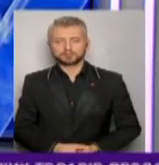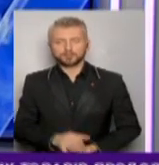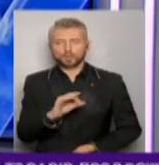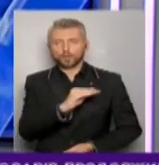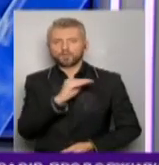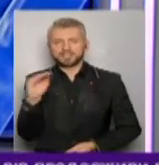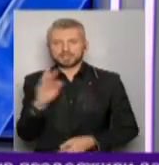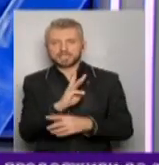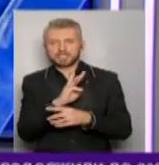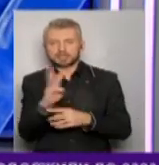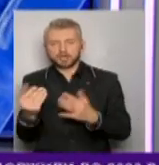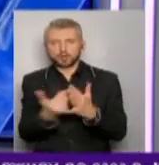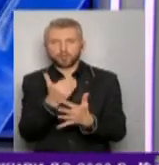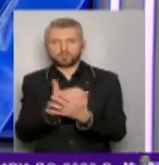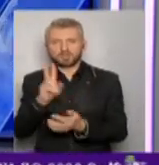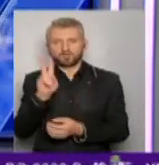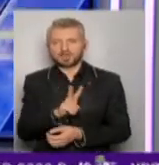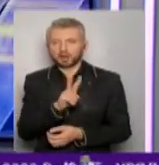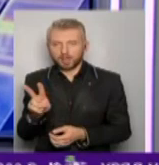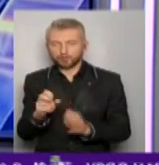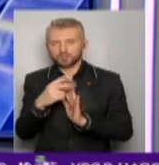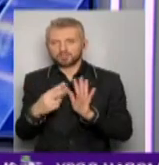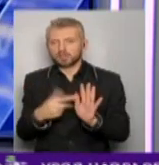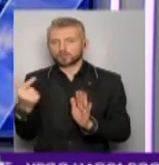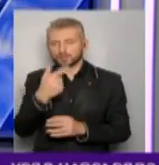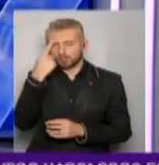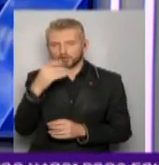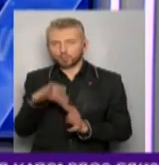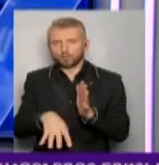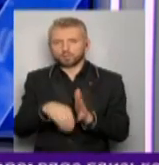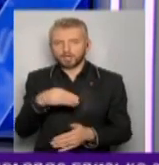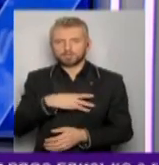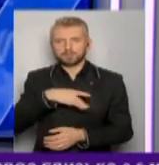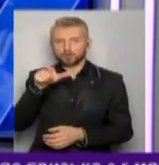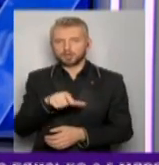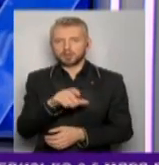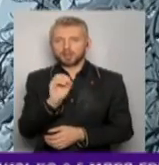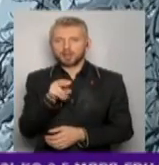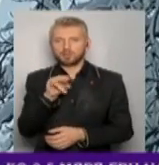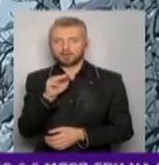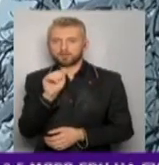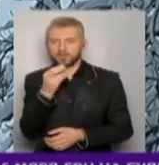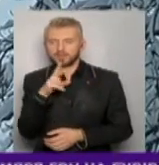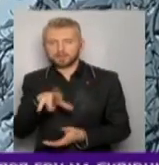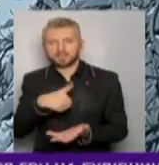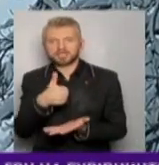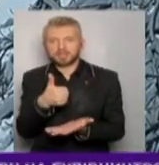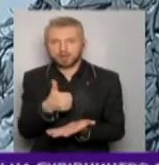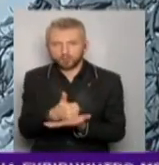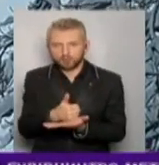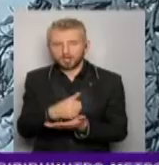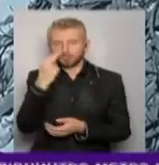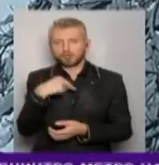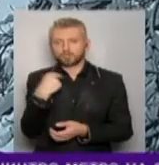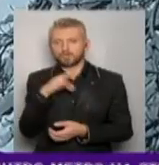Офіційний портал новин Ватикану 17 грудня повідомив про обрання митрополита Епіфанія предстоятелем автокефальної православної церкви в